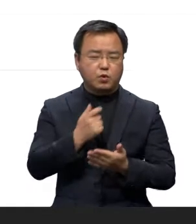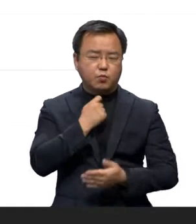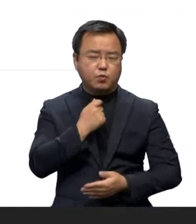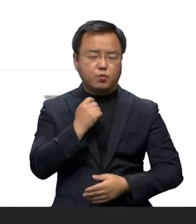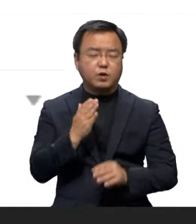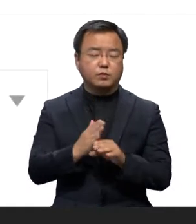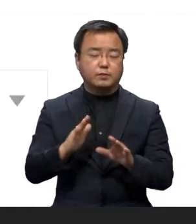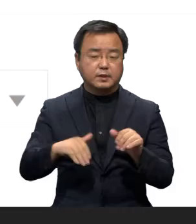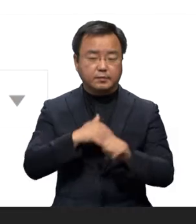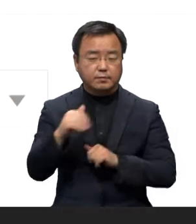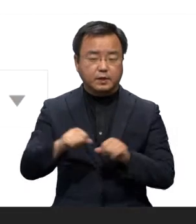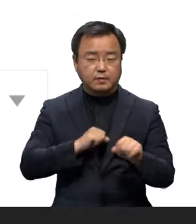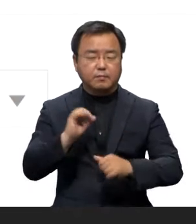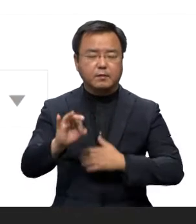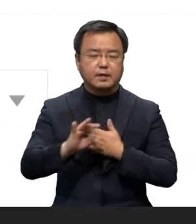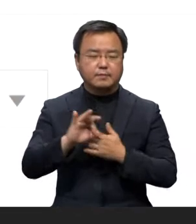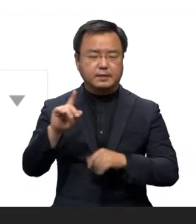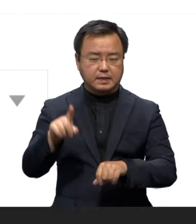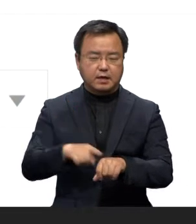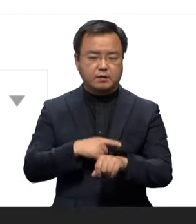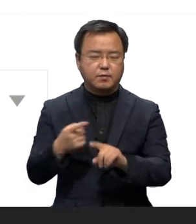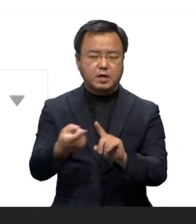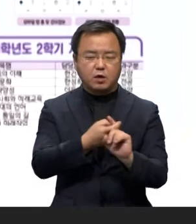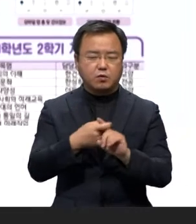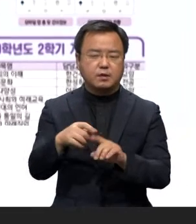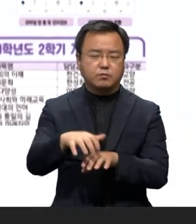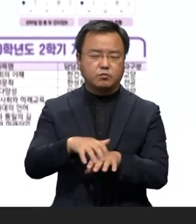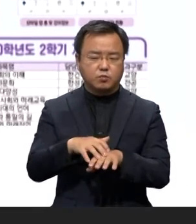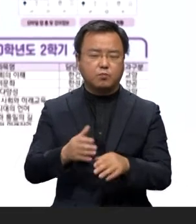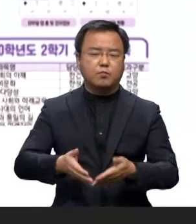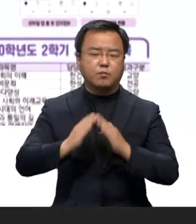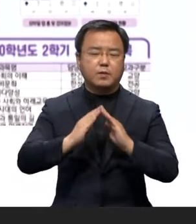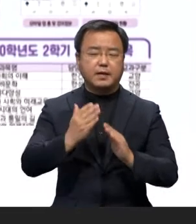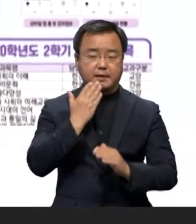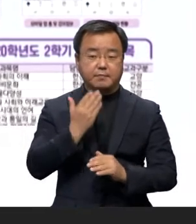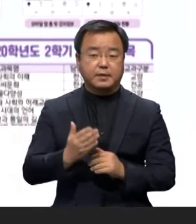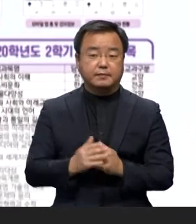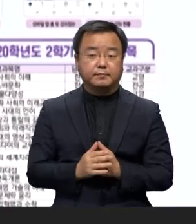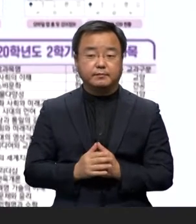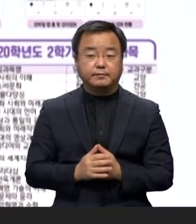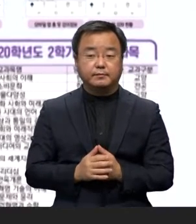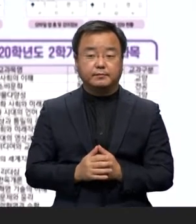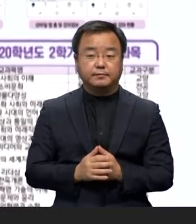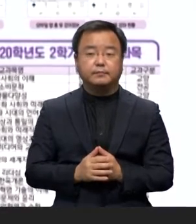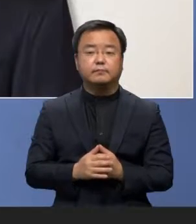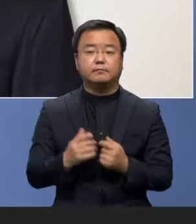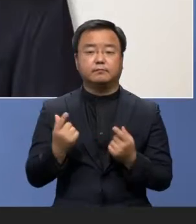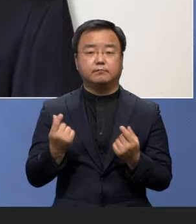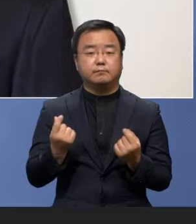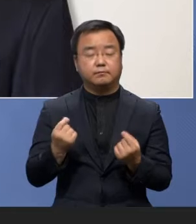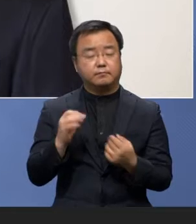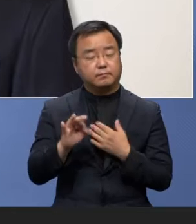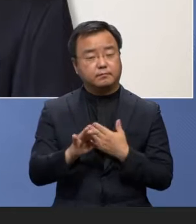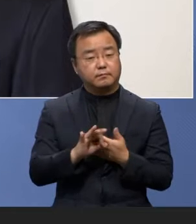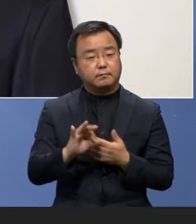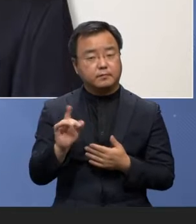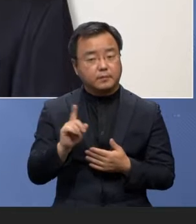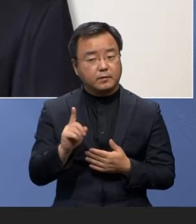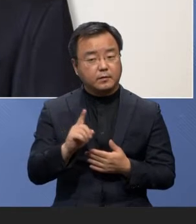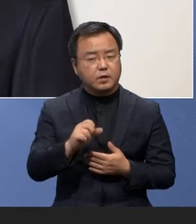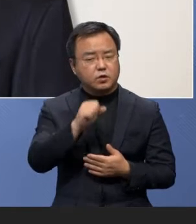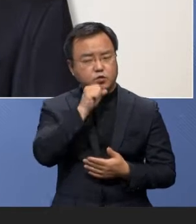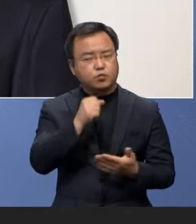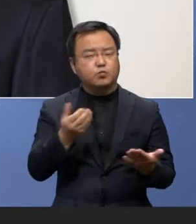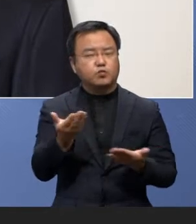보면 자연스럽게 연합체제의 이야기가 나올 수 있다고 이렇게 생각이 듭니다. 네. 예. 그렇다면 순항을 위해서 학점